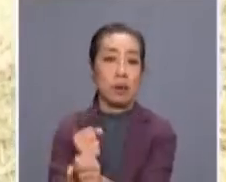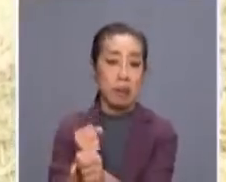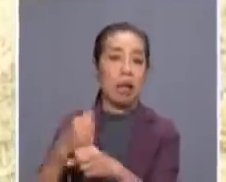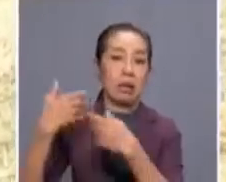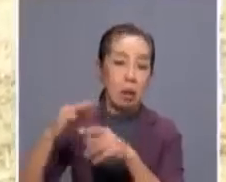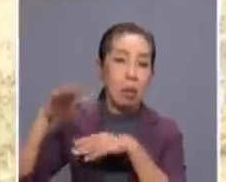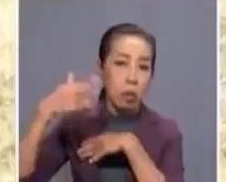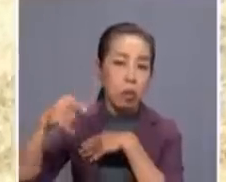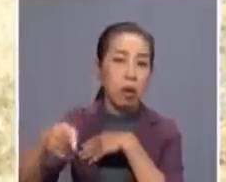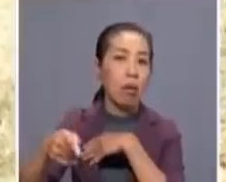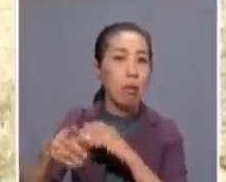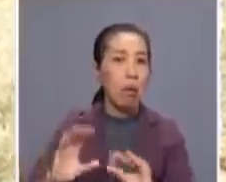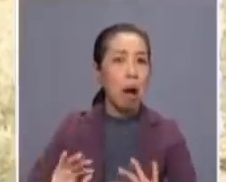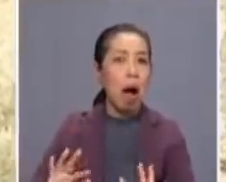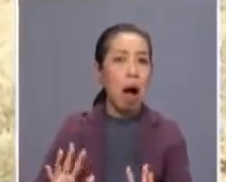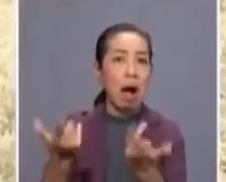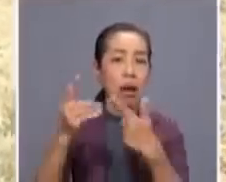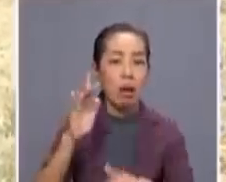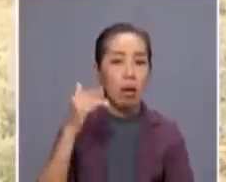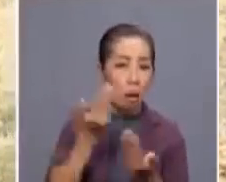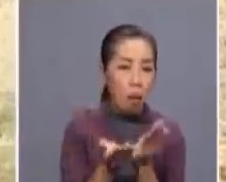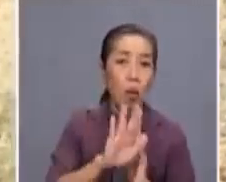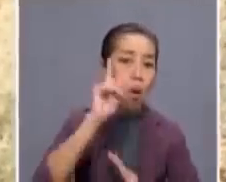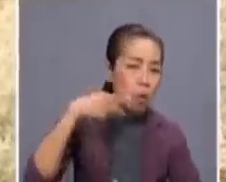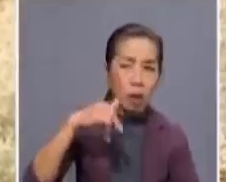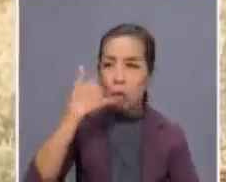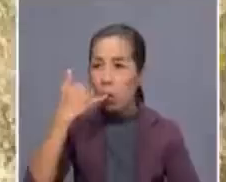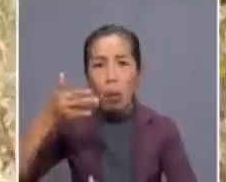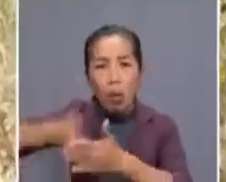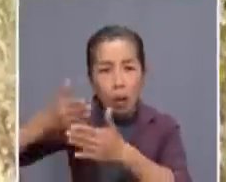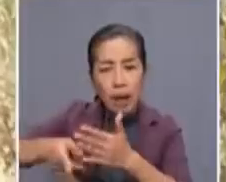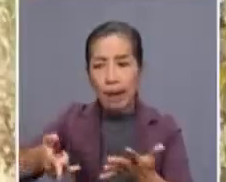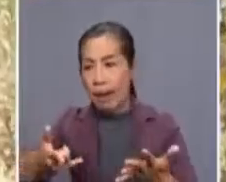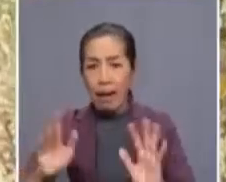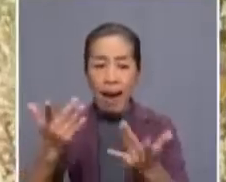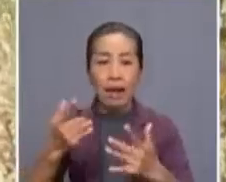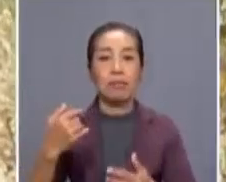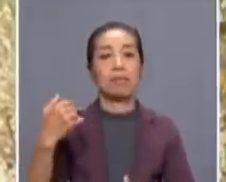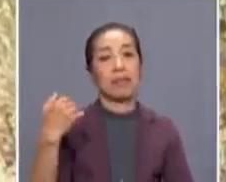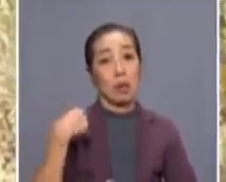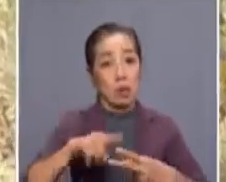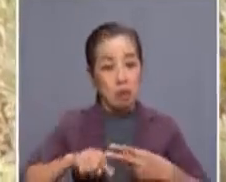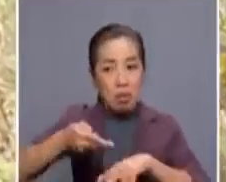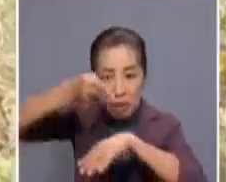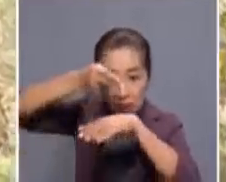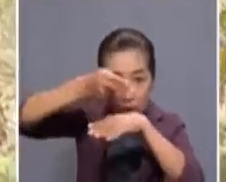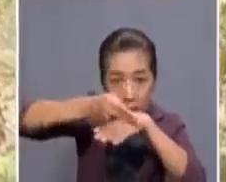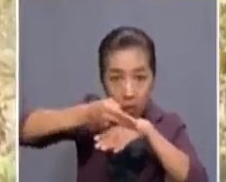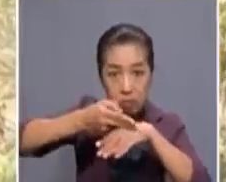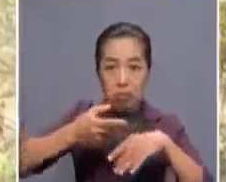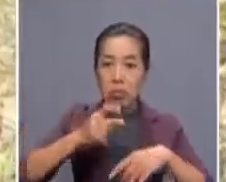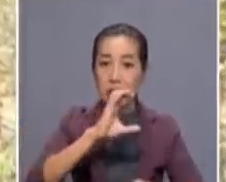หลังจากนั้นทางครอบครัวก็ติดต่อไม่ได้อีกเลยนะฮะก็มีทั้งกล้องวงจรปิดที่เป็นพยานมีทั้งพยานบุคค